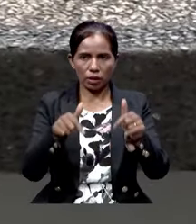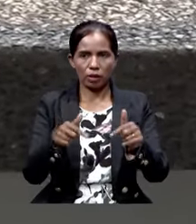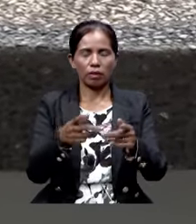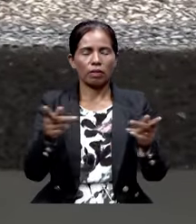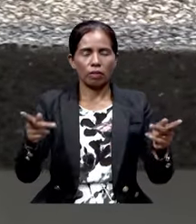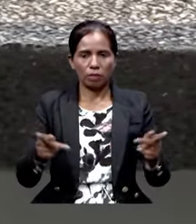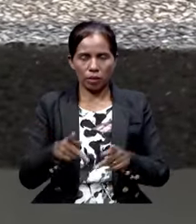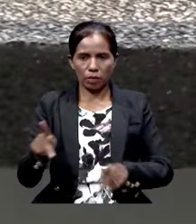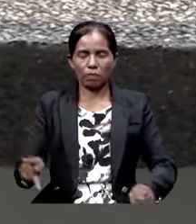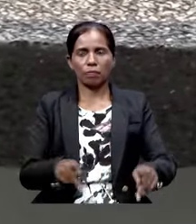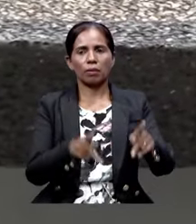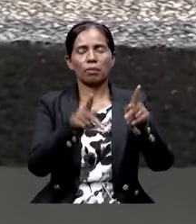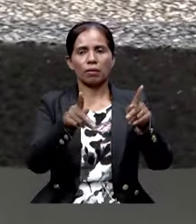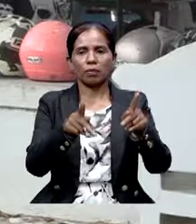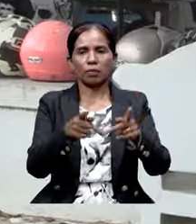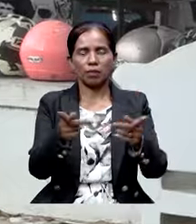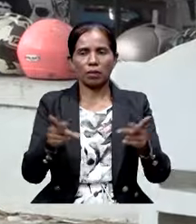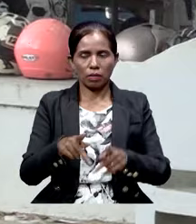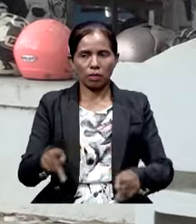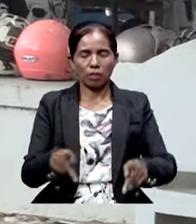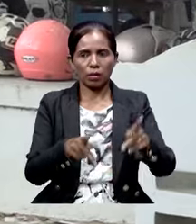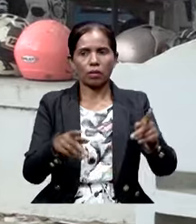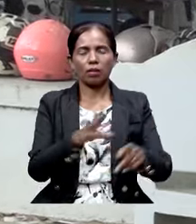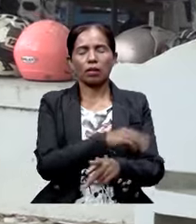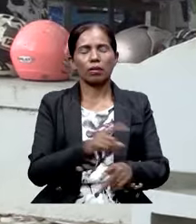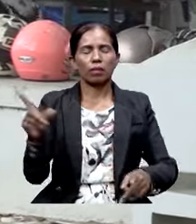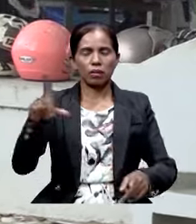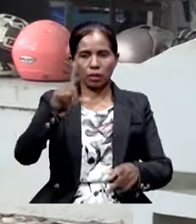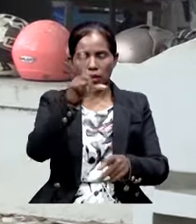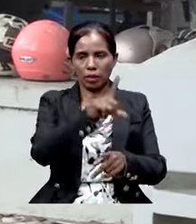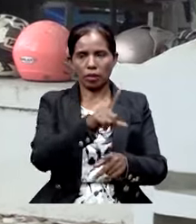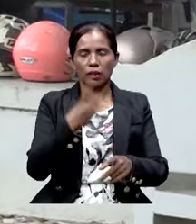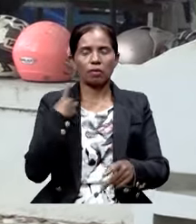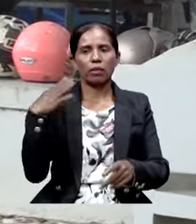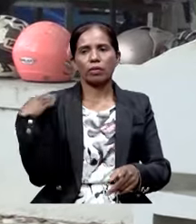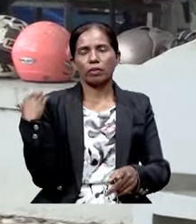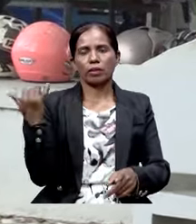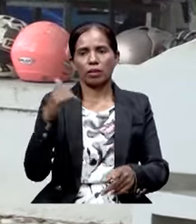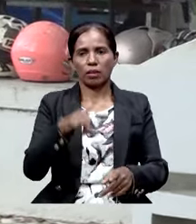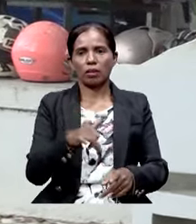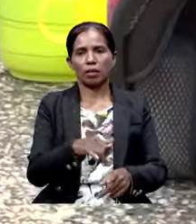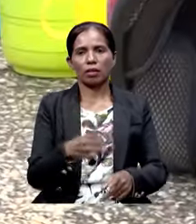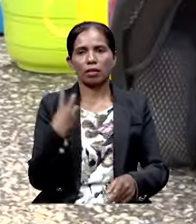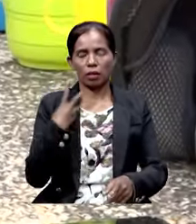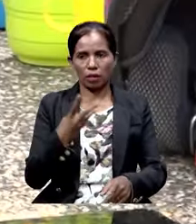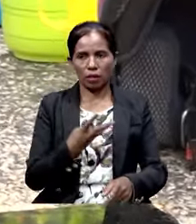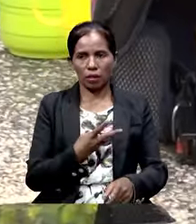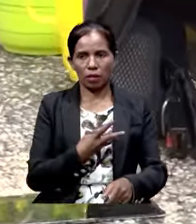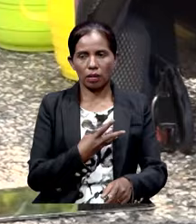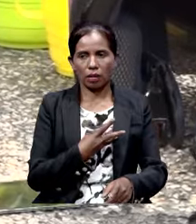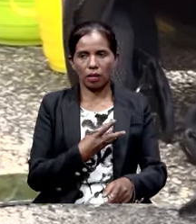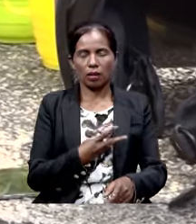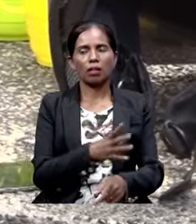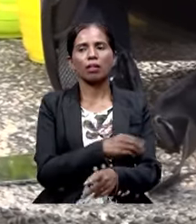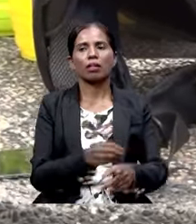de ansa fatin publiko ansa zarning nema ami ansa juventudi duka ami musu